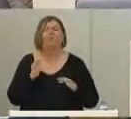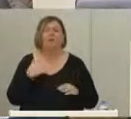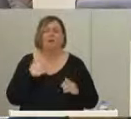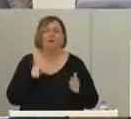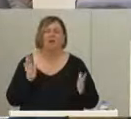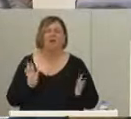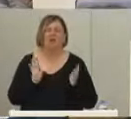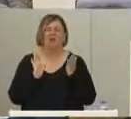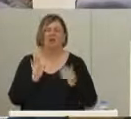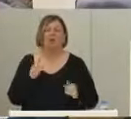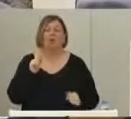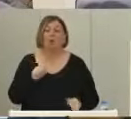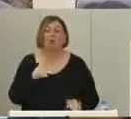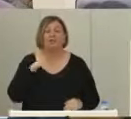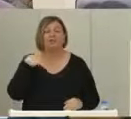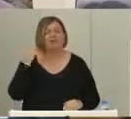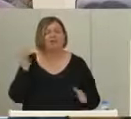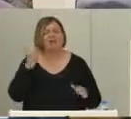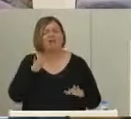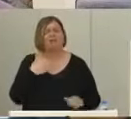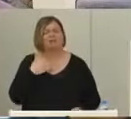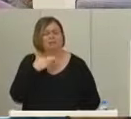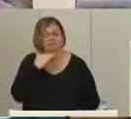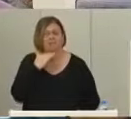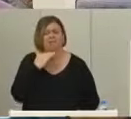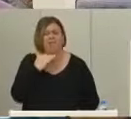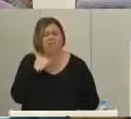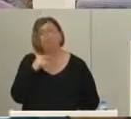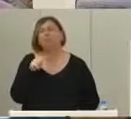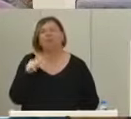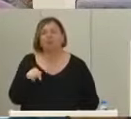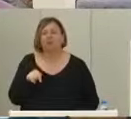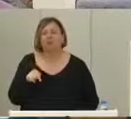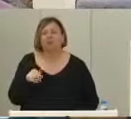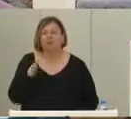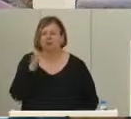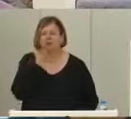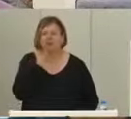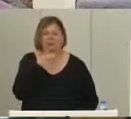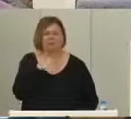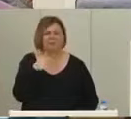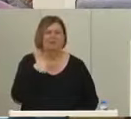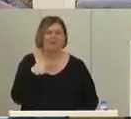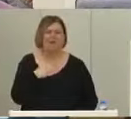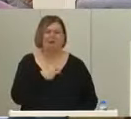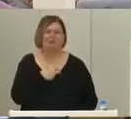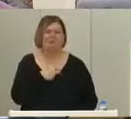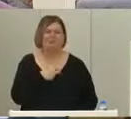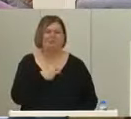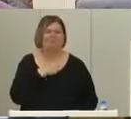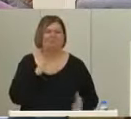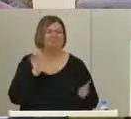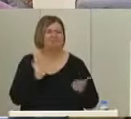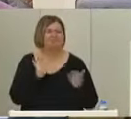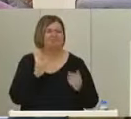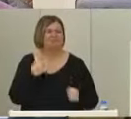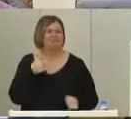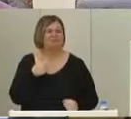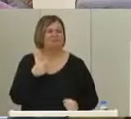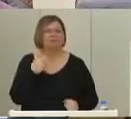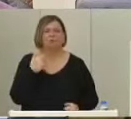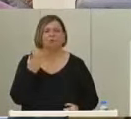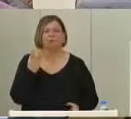itiraz ediyoruz. Onun dışındaki her şeye tamam diyoruz. Burada da bilmiyoruz tabii biz aşka ihaneti, her türlü ihaneti